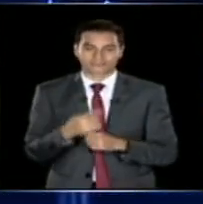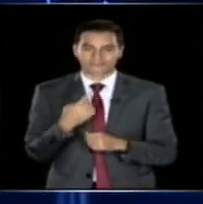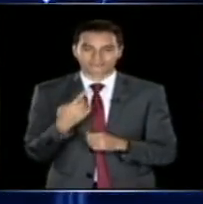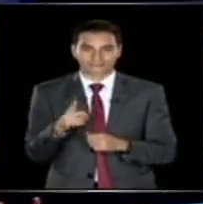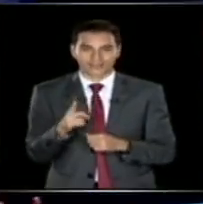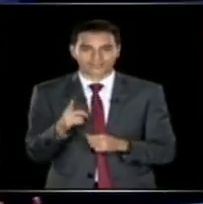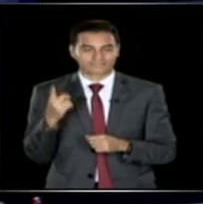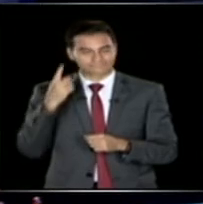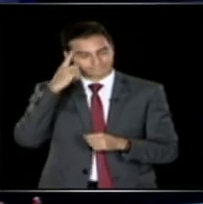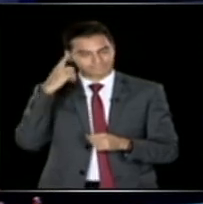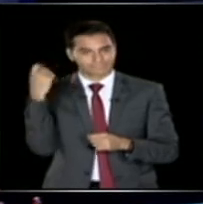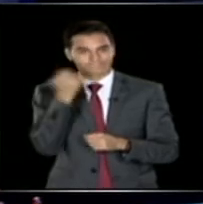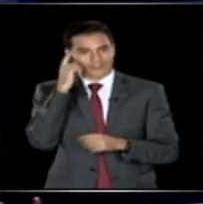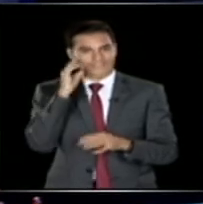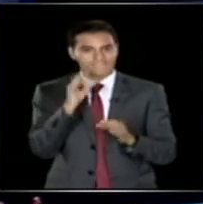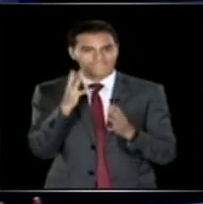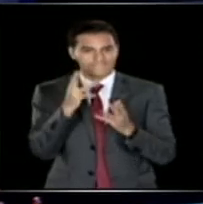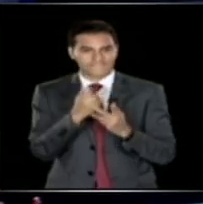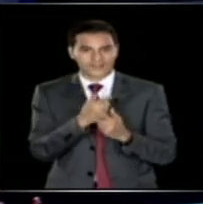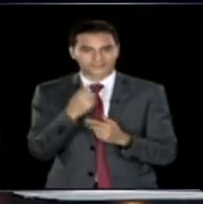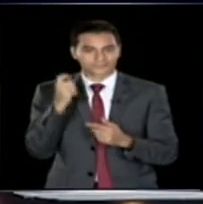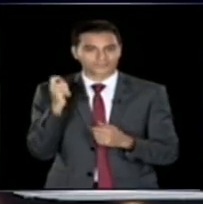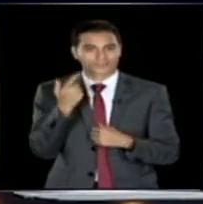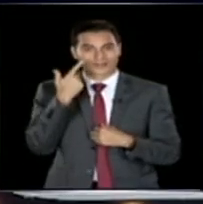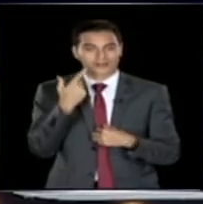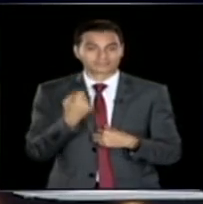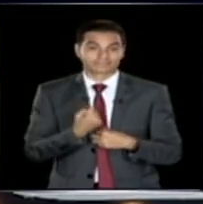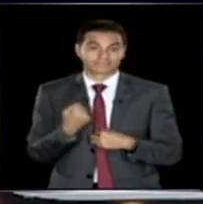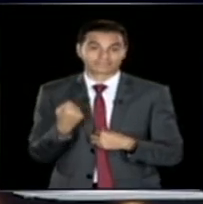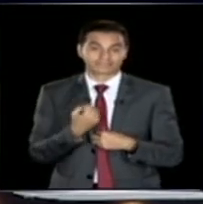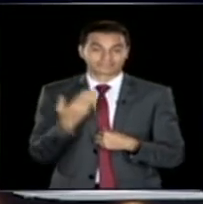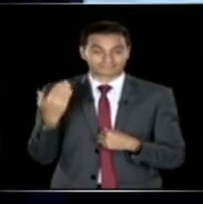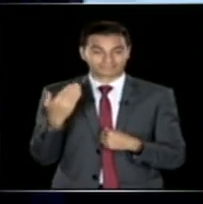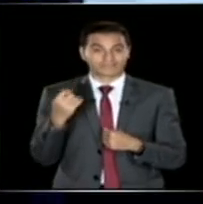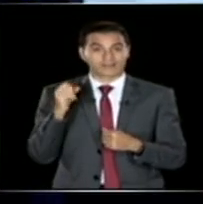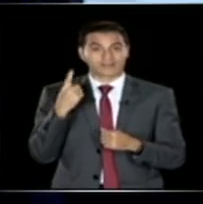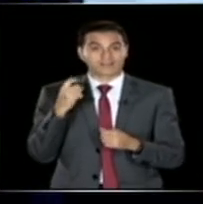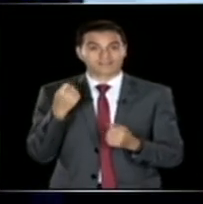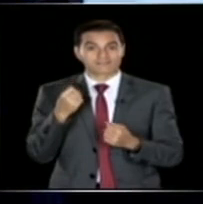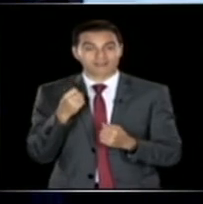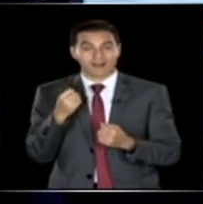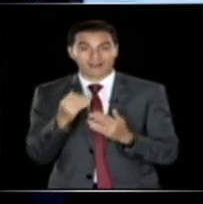2 في 3 في 6 في 4 في 24، ودي سرعة بديهة. الرعد تقدموا